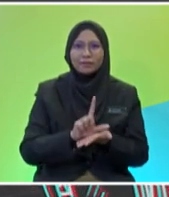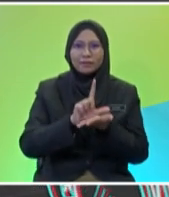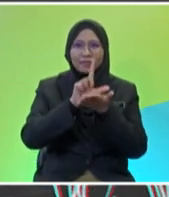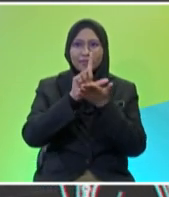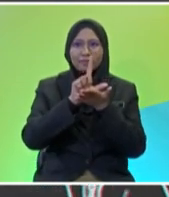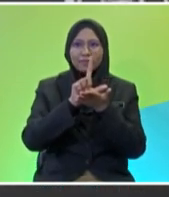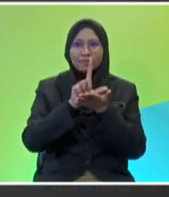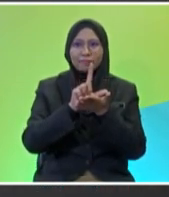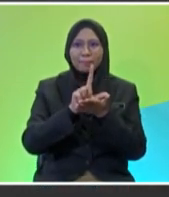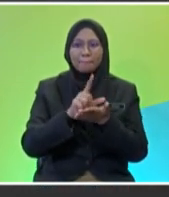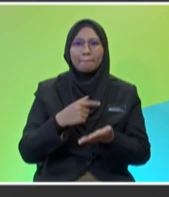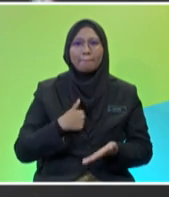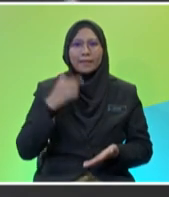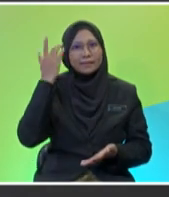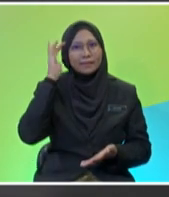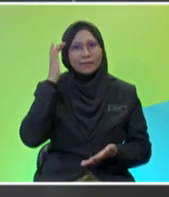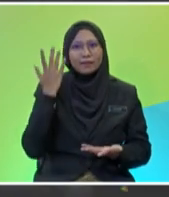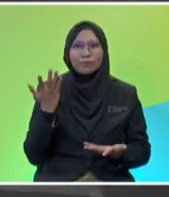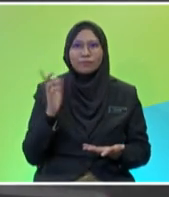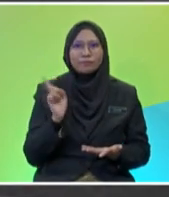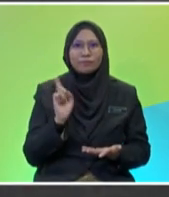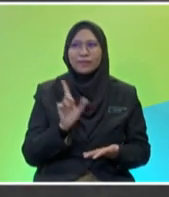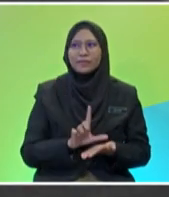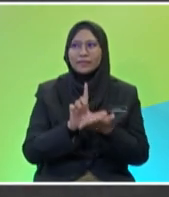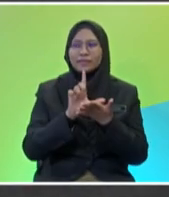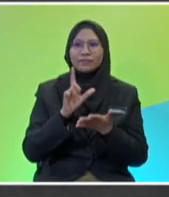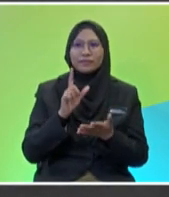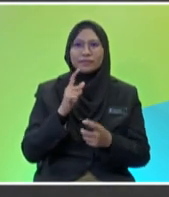tidak tahu di mana lebih ke tingkat 3